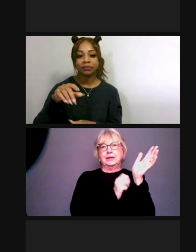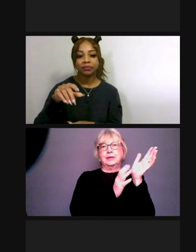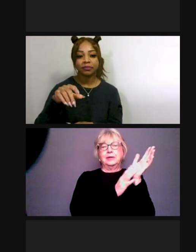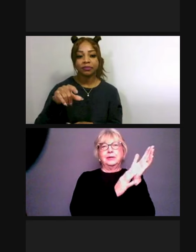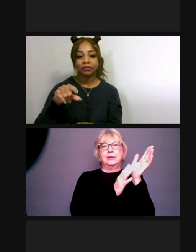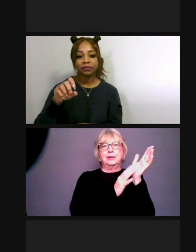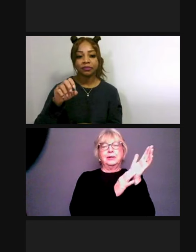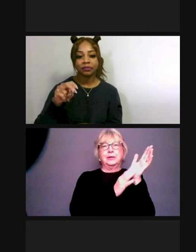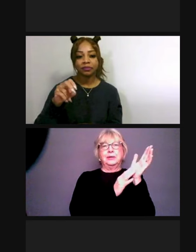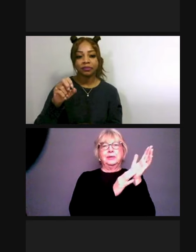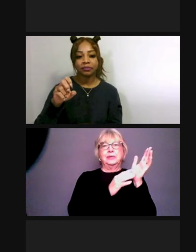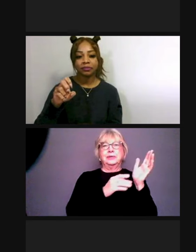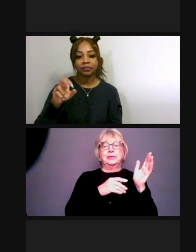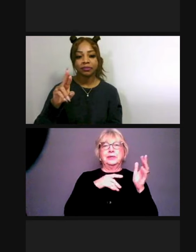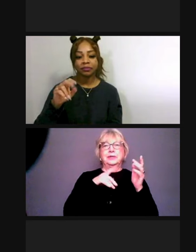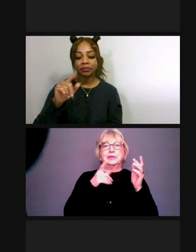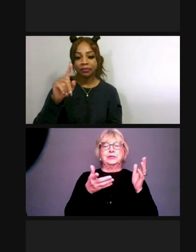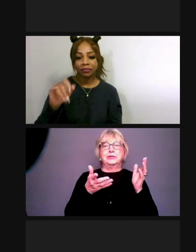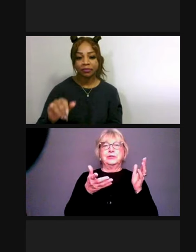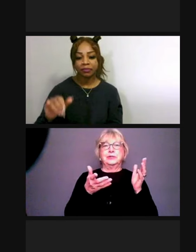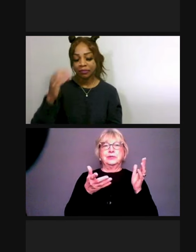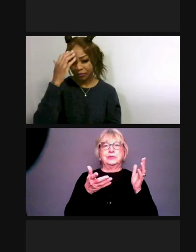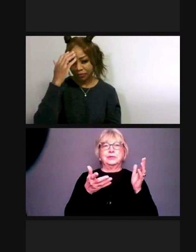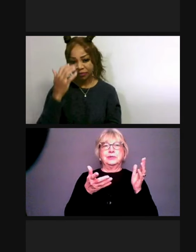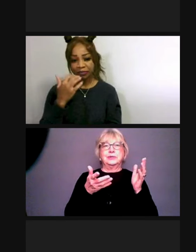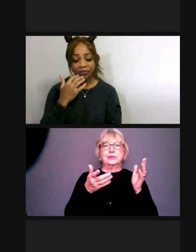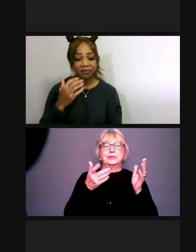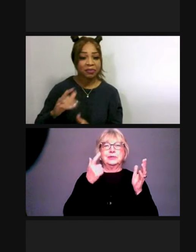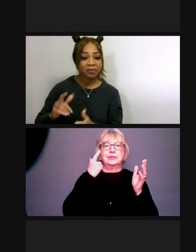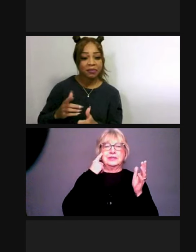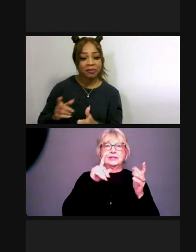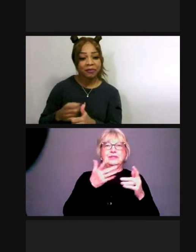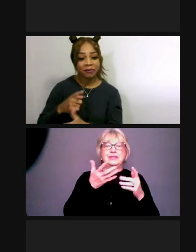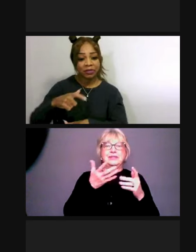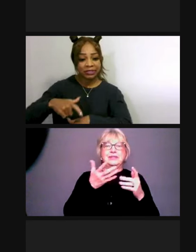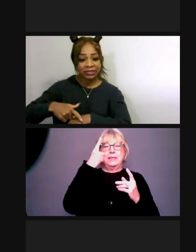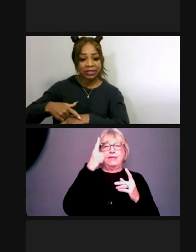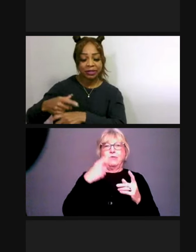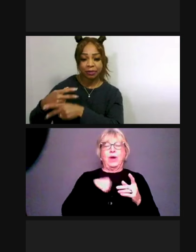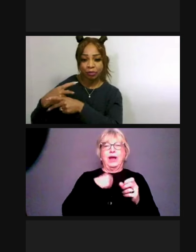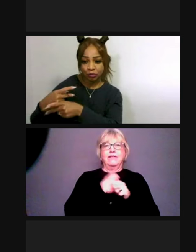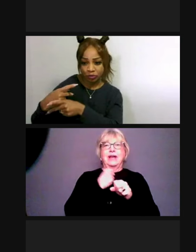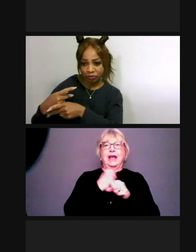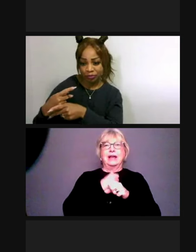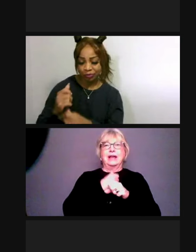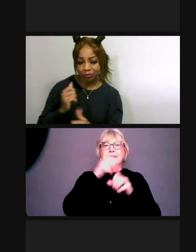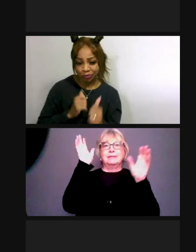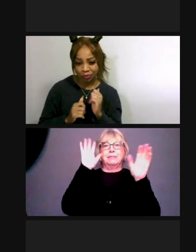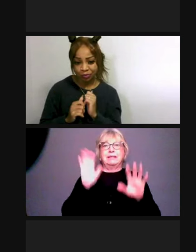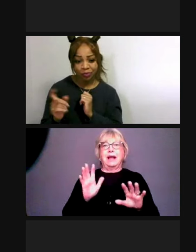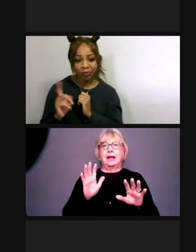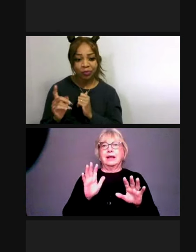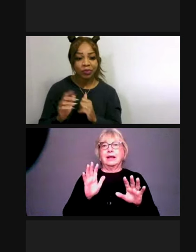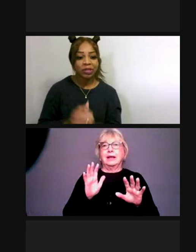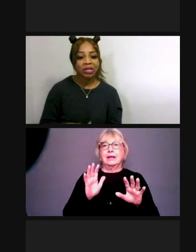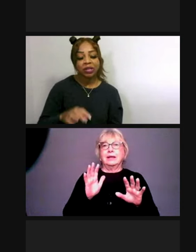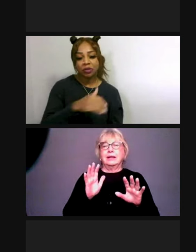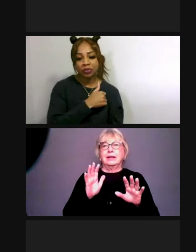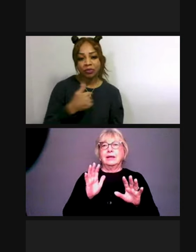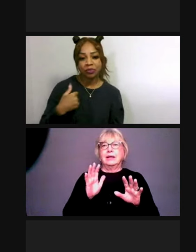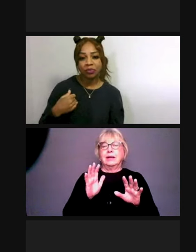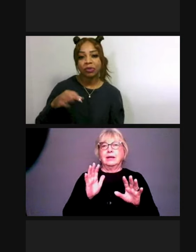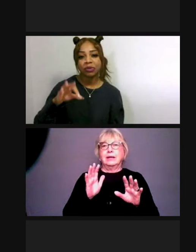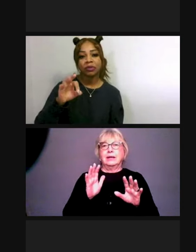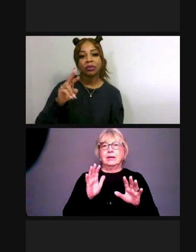généralement accueillant, c'était la première fois que je produisais un spectacle que j'ai réalisé. Donc, c'est un spectacle